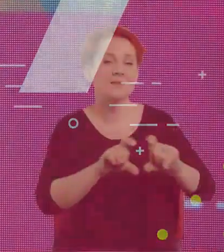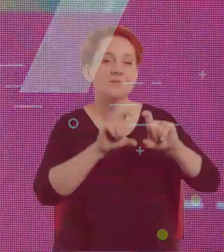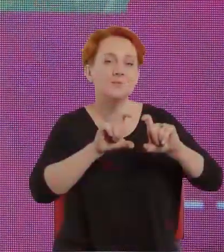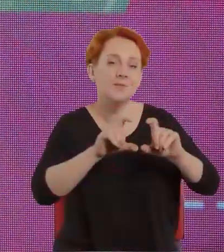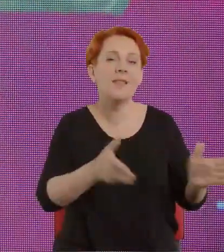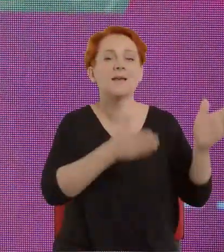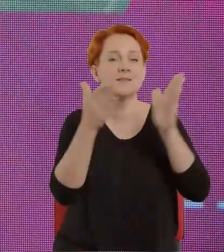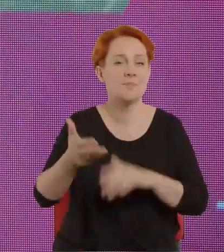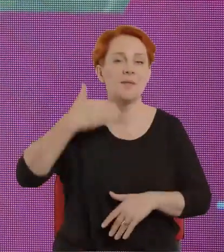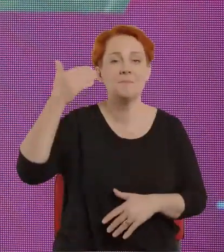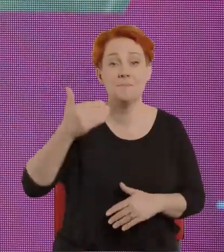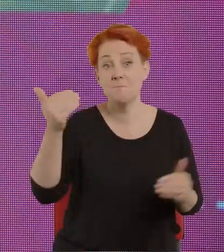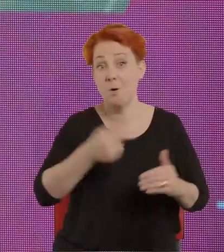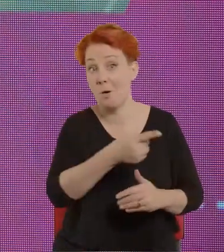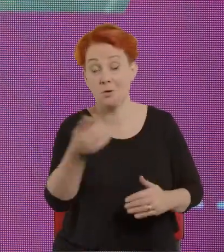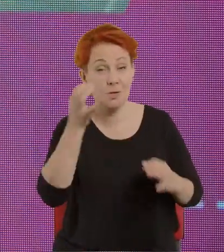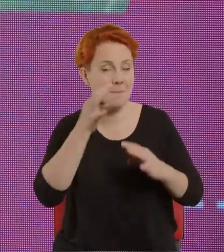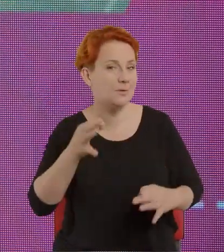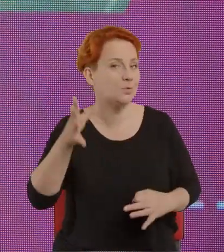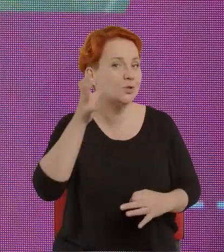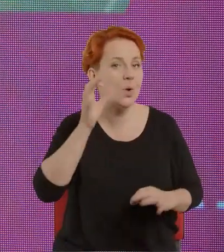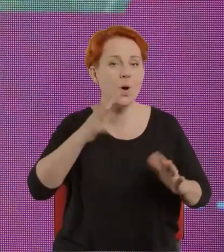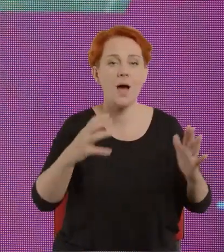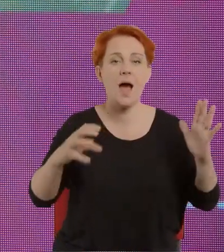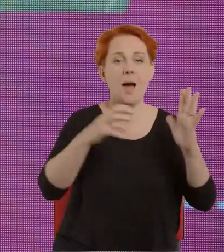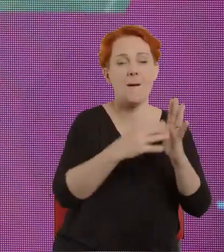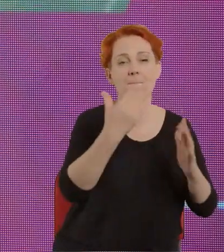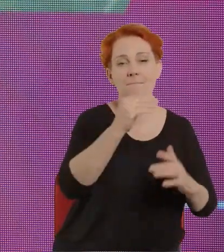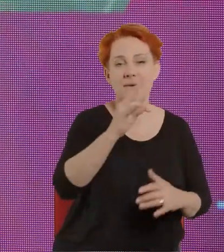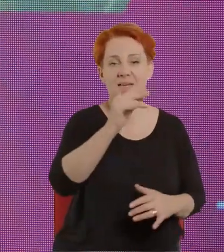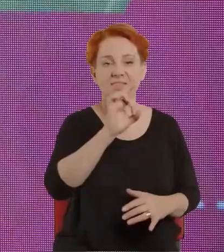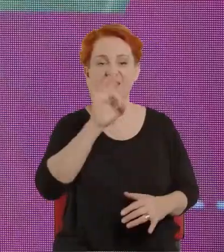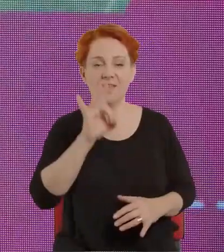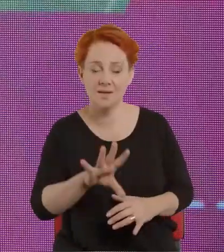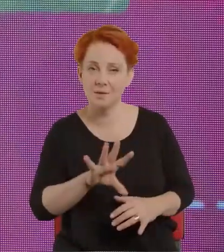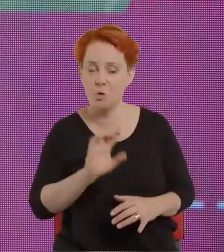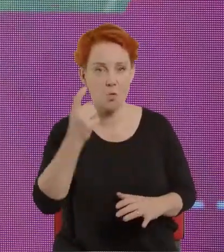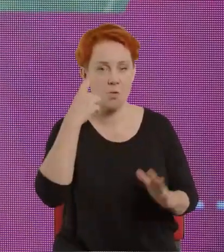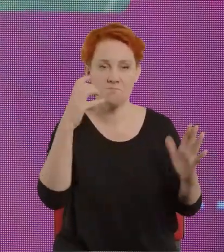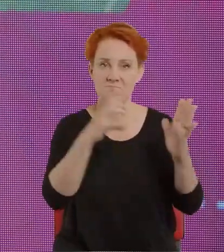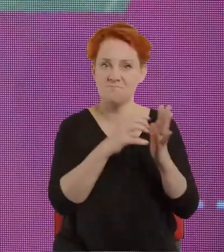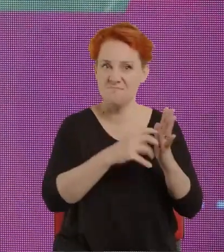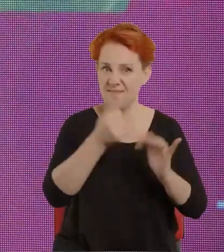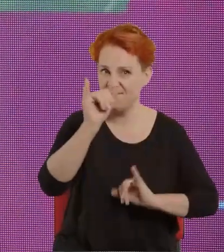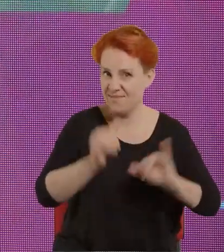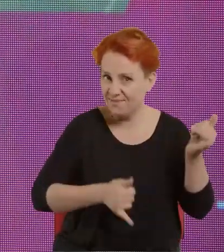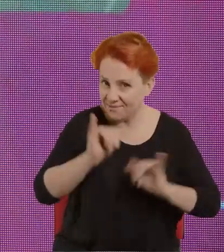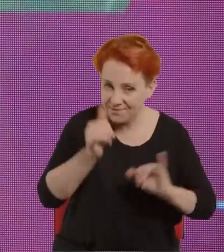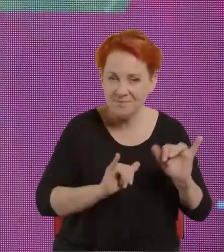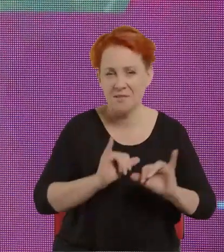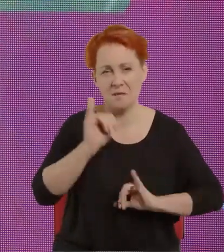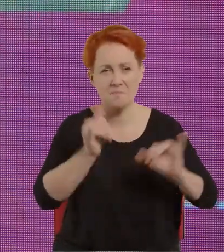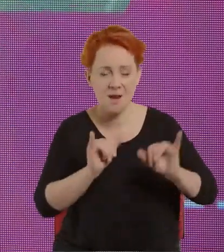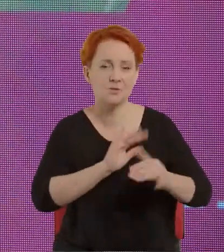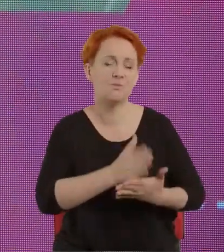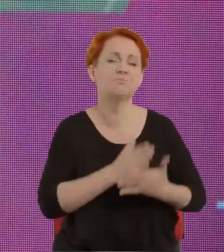lekcję. Być może słyszeli Państwo o aplikacji Meetinga. Jest to czołowa aplikacja eventowa w kraju. Bardzo często wspomaga